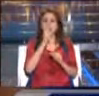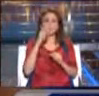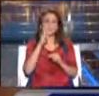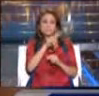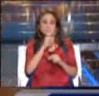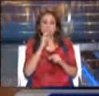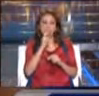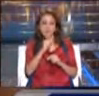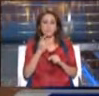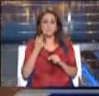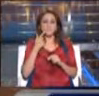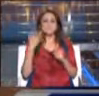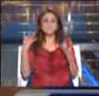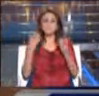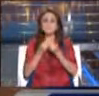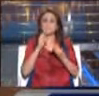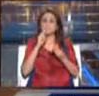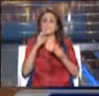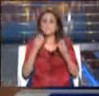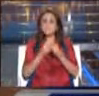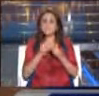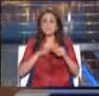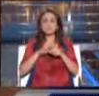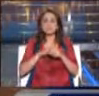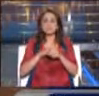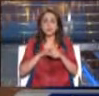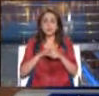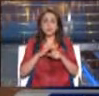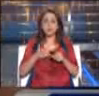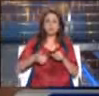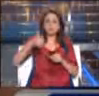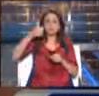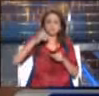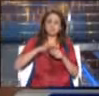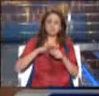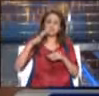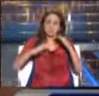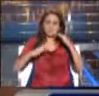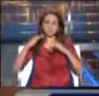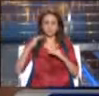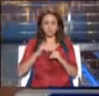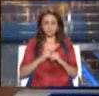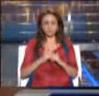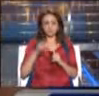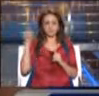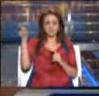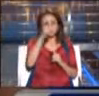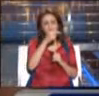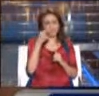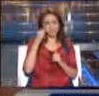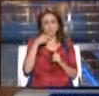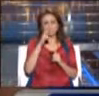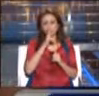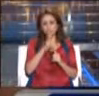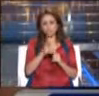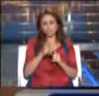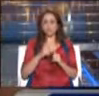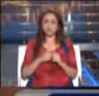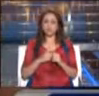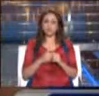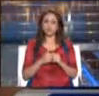معين لا يتناسب اساسا مع الذوق او الرقي او زي ما قال بعض الاخوه في